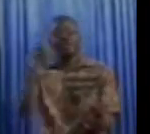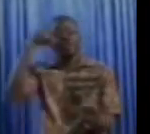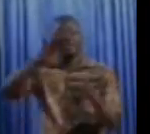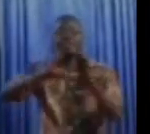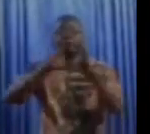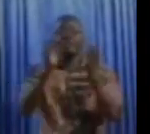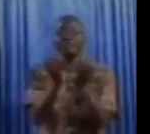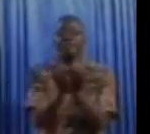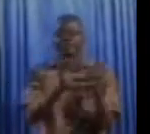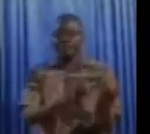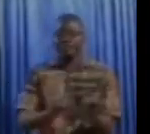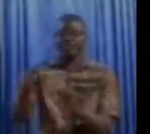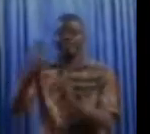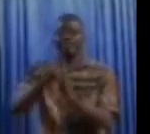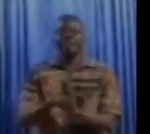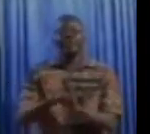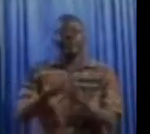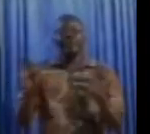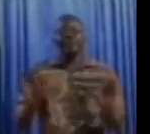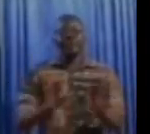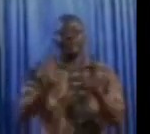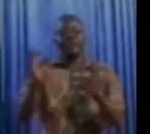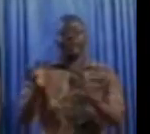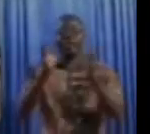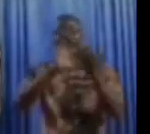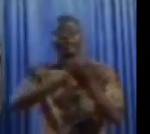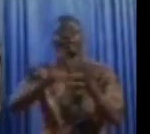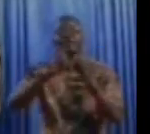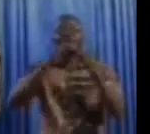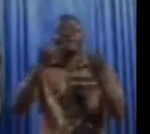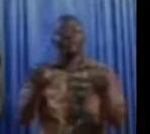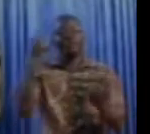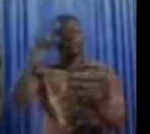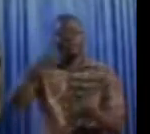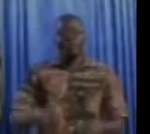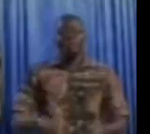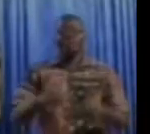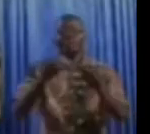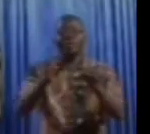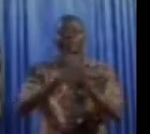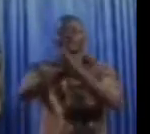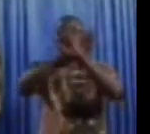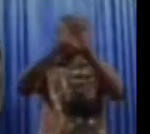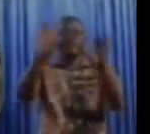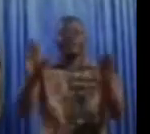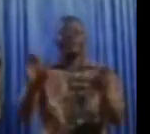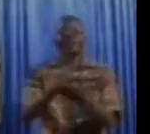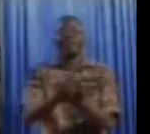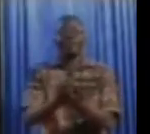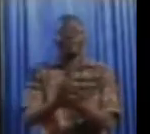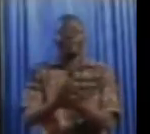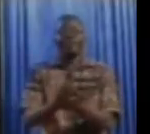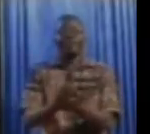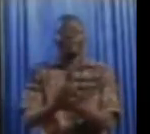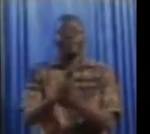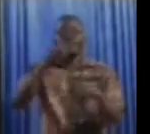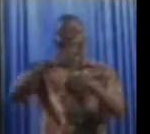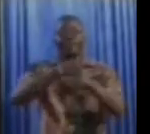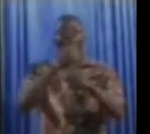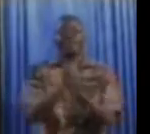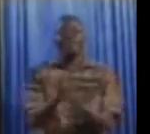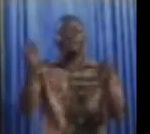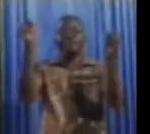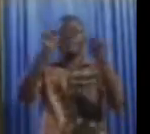comité d'organisation de la manifestation était face à la presse ce mardi pour donner des éclairages. Adama Koulibaly. Créer un cadre